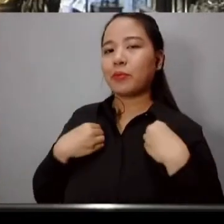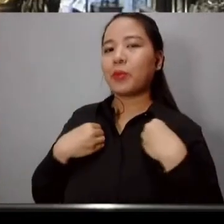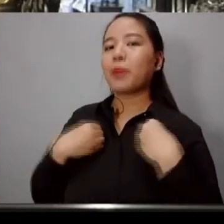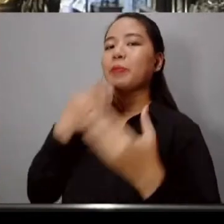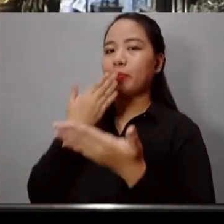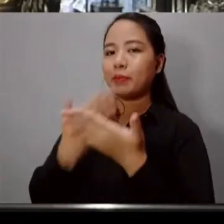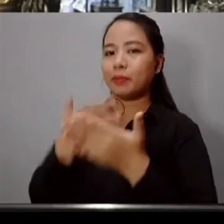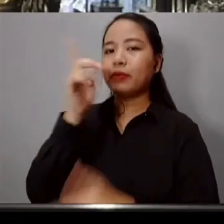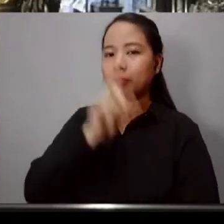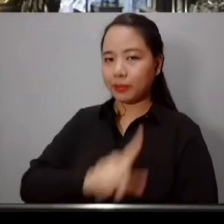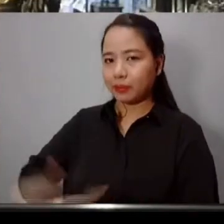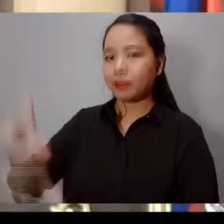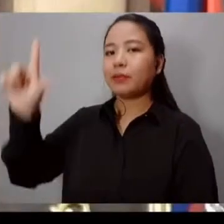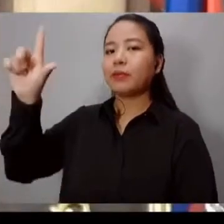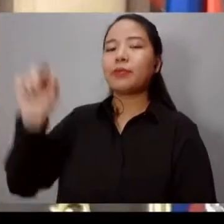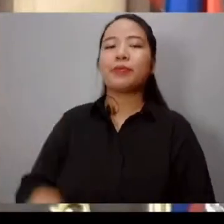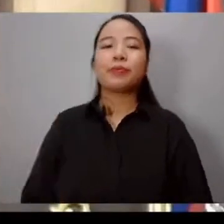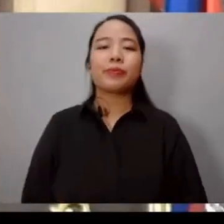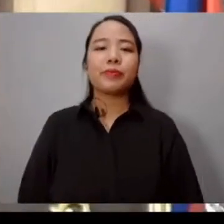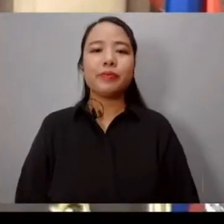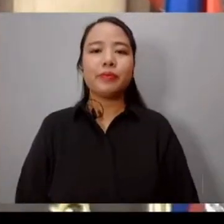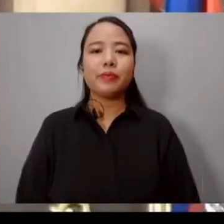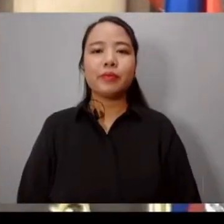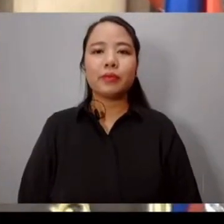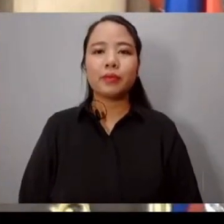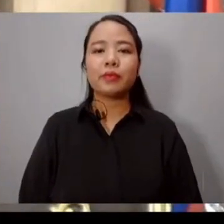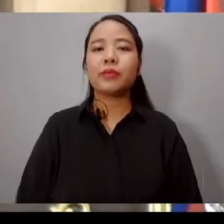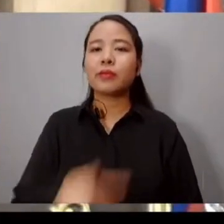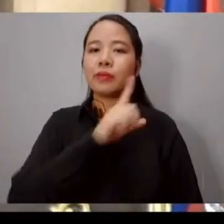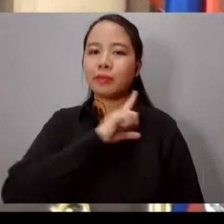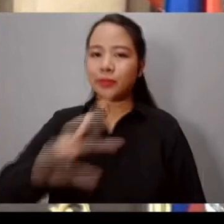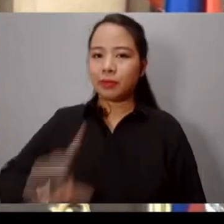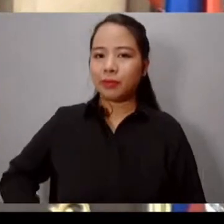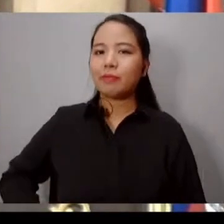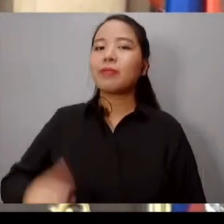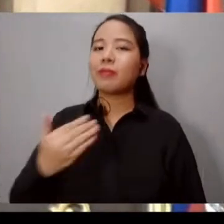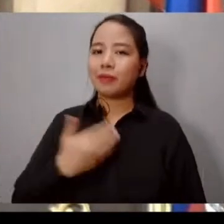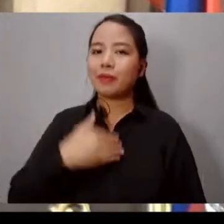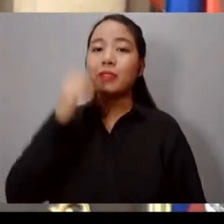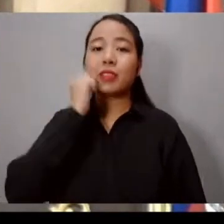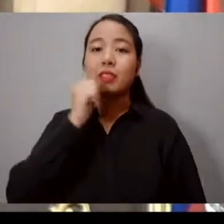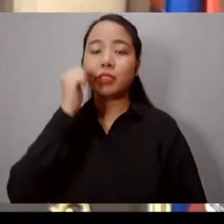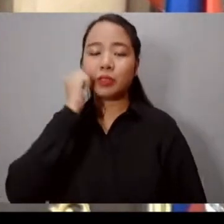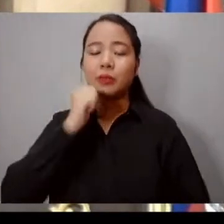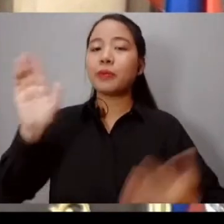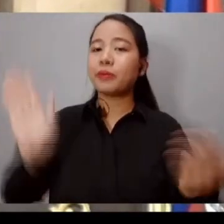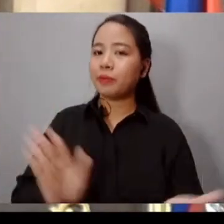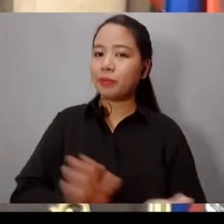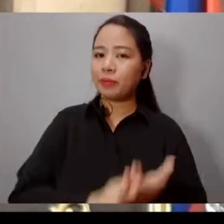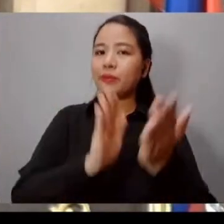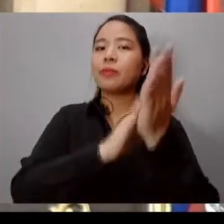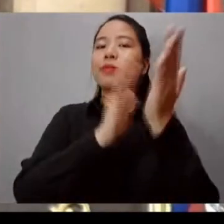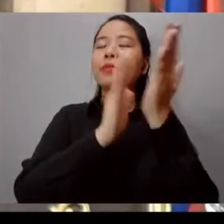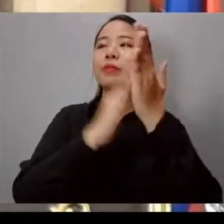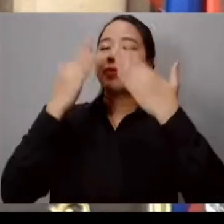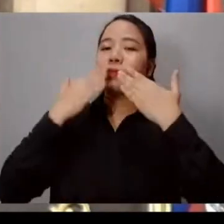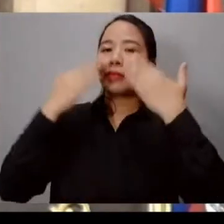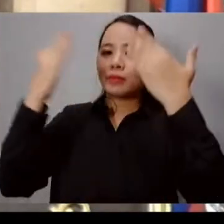Panginoong butihin. Panginooy aking laging pupurihin, sa pasalamat di